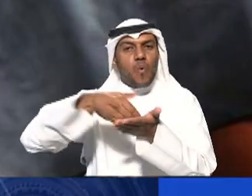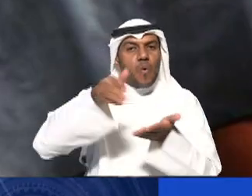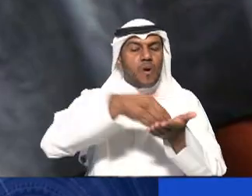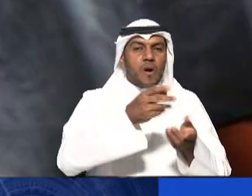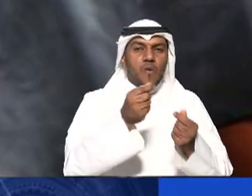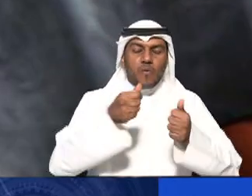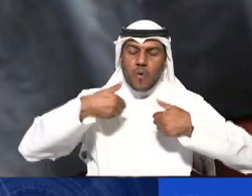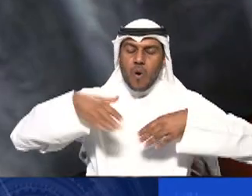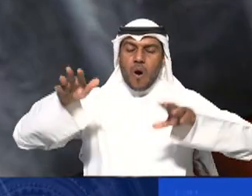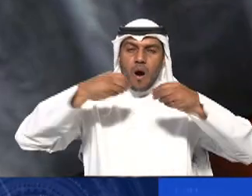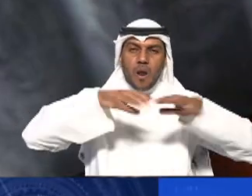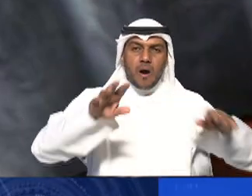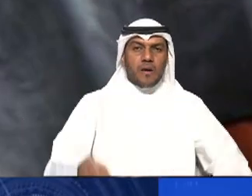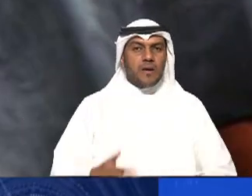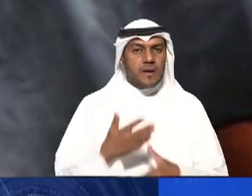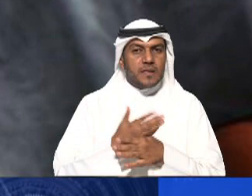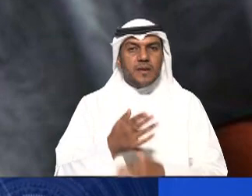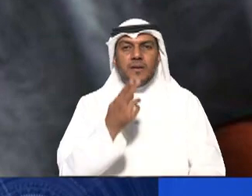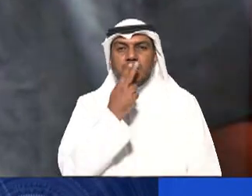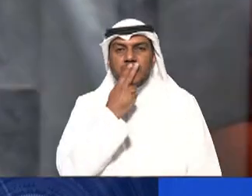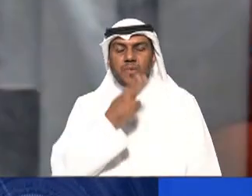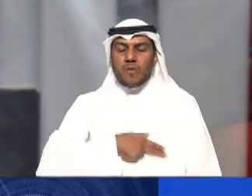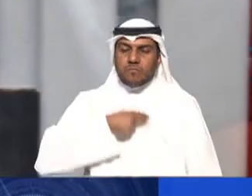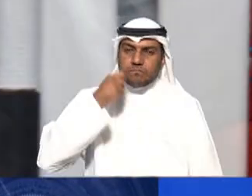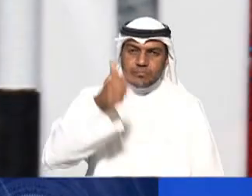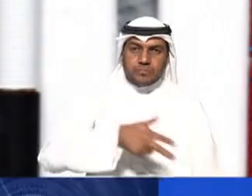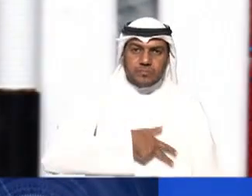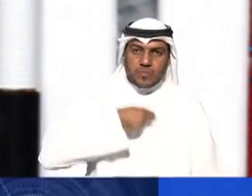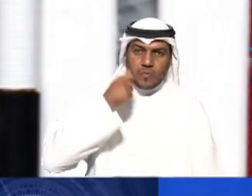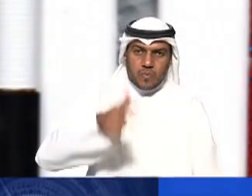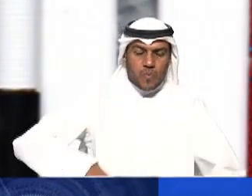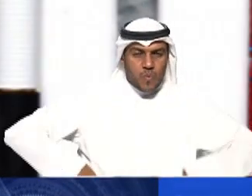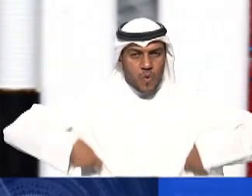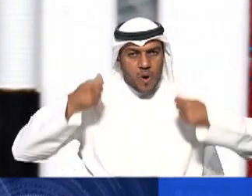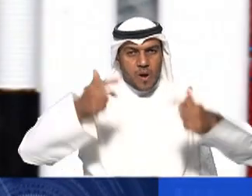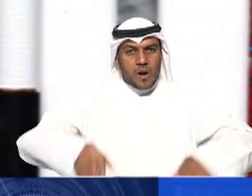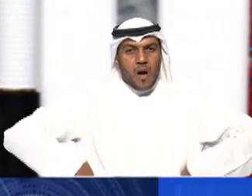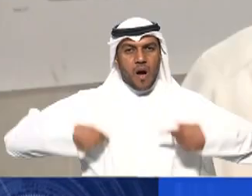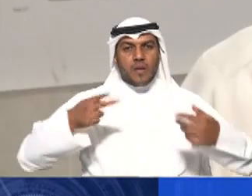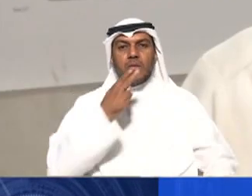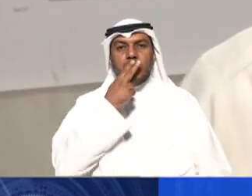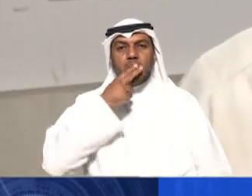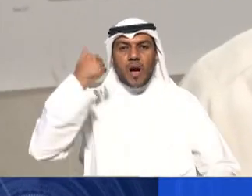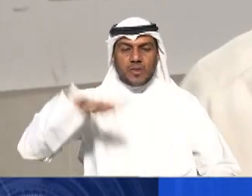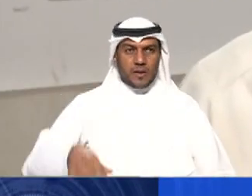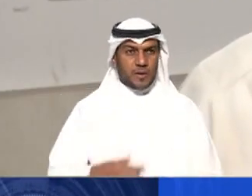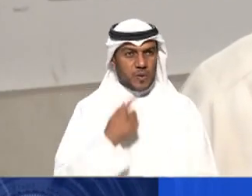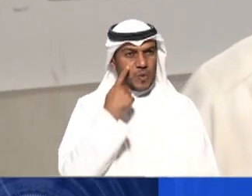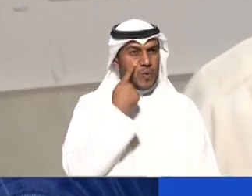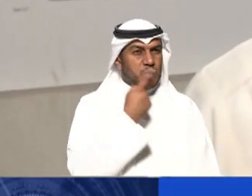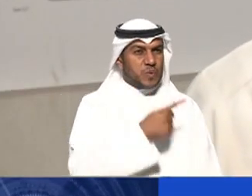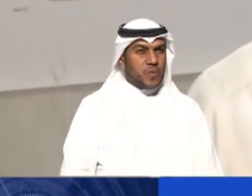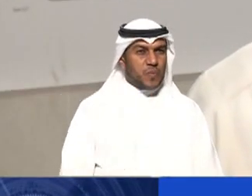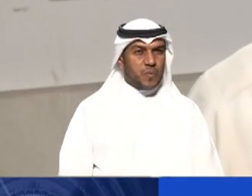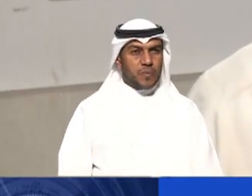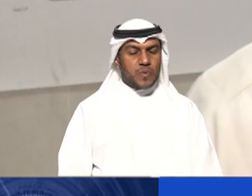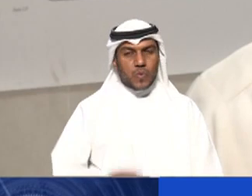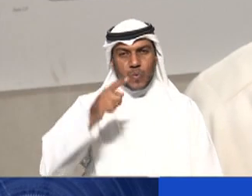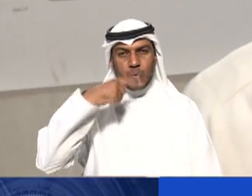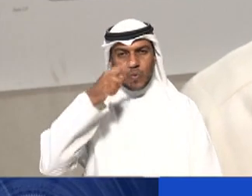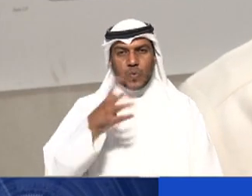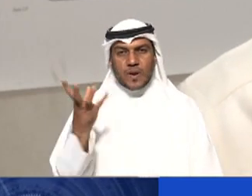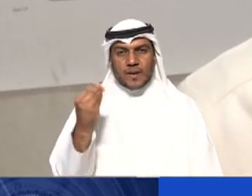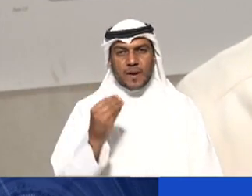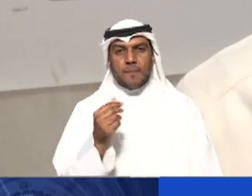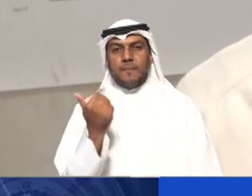والتي تشمل على التكاليف المتعلقة بالشراء والأعباء الصحية المترتبة عليه. بلدنا يستهلك حوالي 6 إلى 18% من